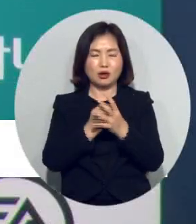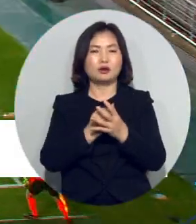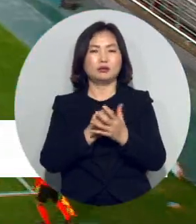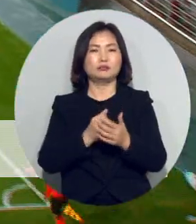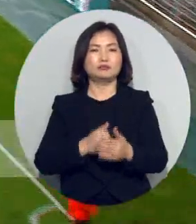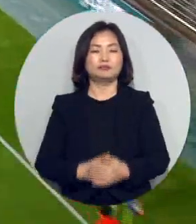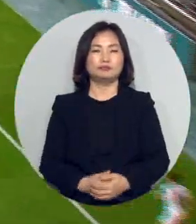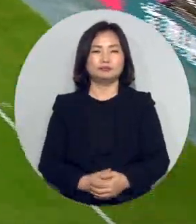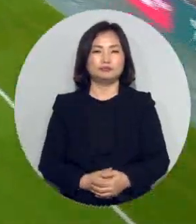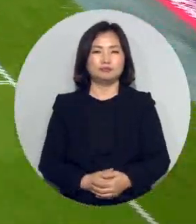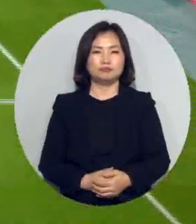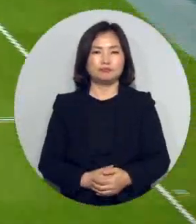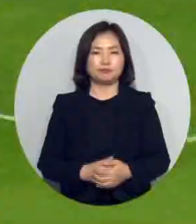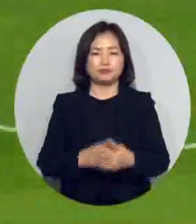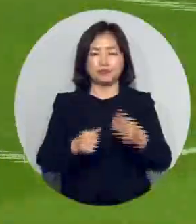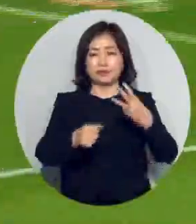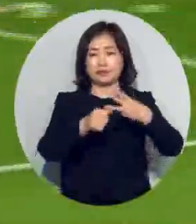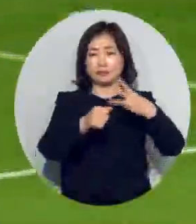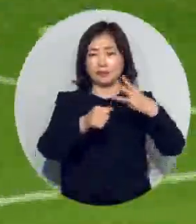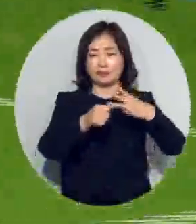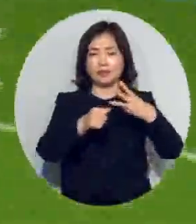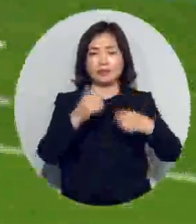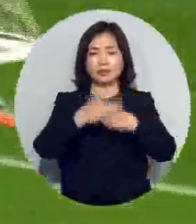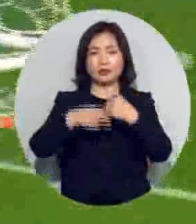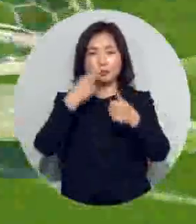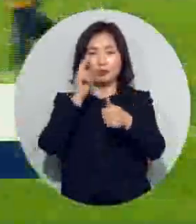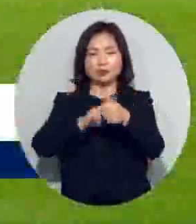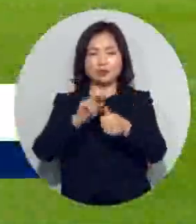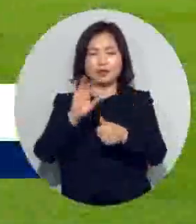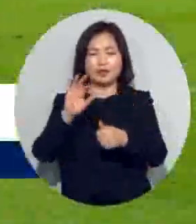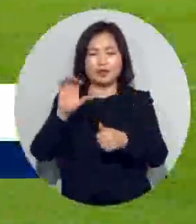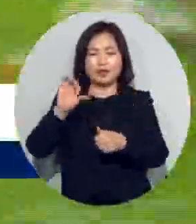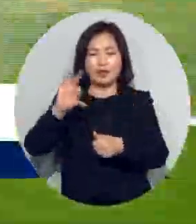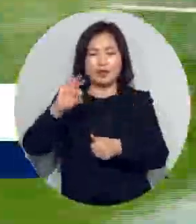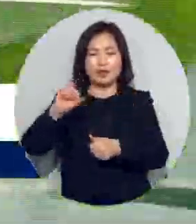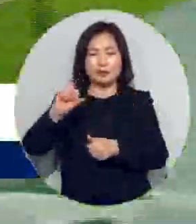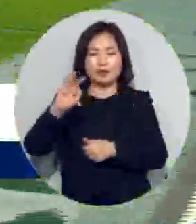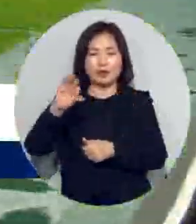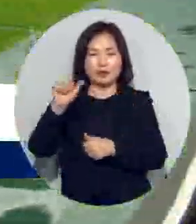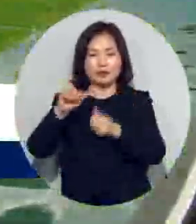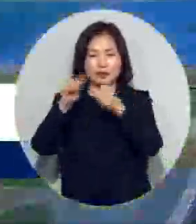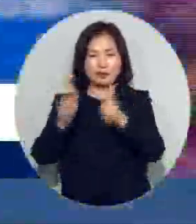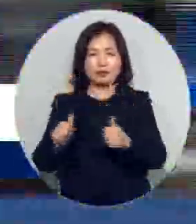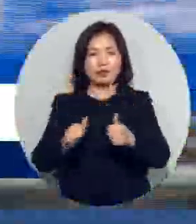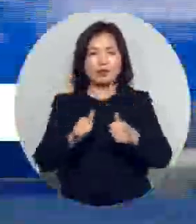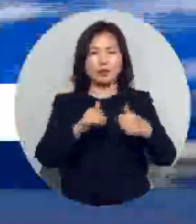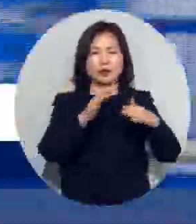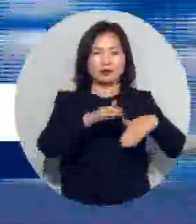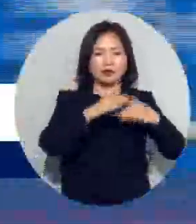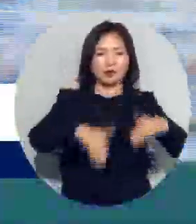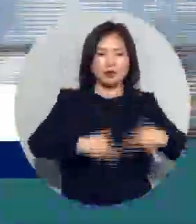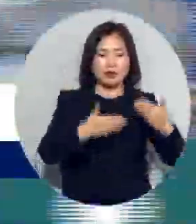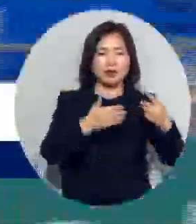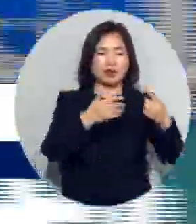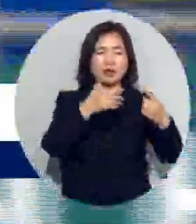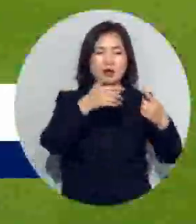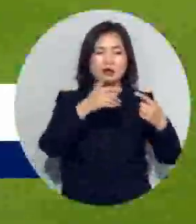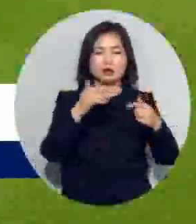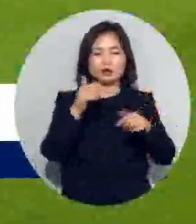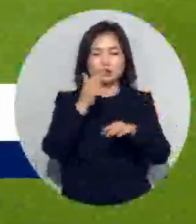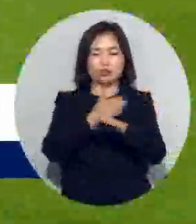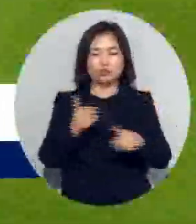같아요. 리그 3위를 지킨 대구의 다음 도전은 FA컵. 상대인 전남은 2부 리그 소속이지만